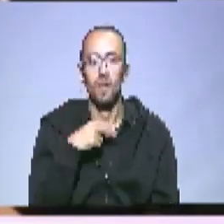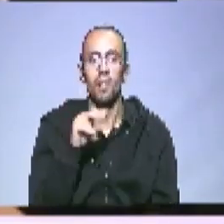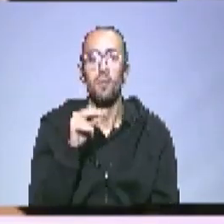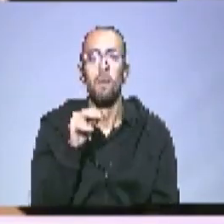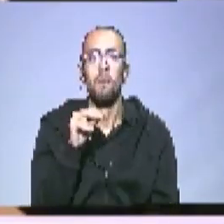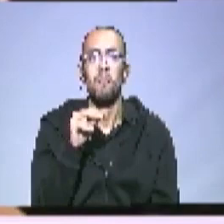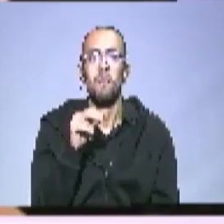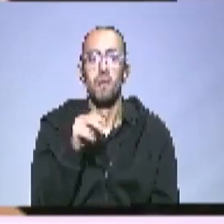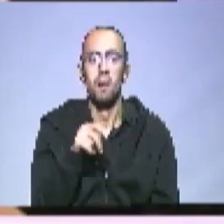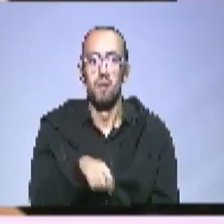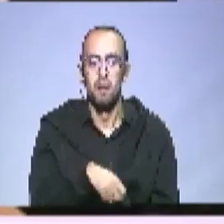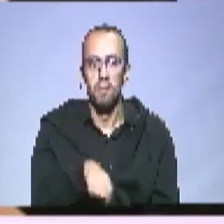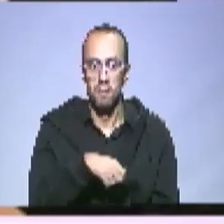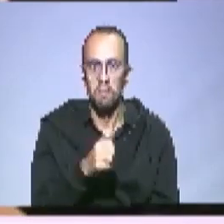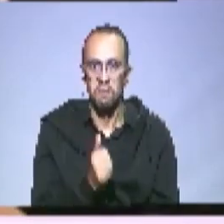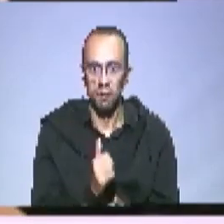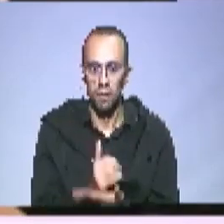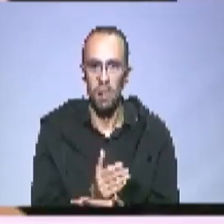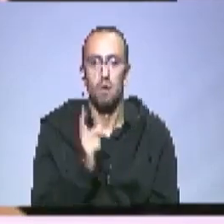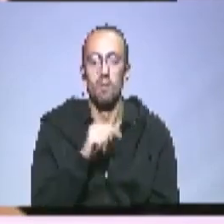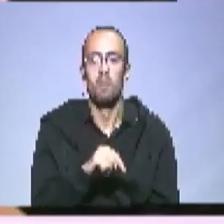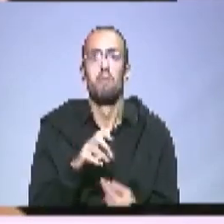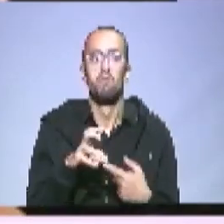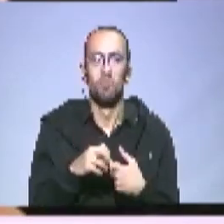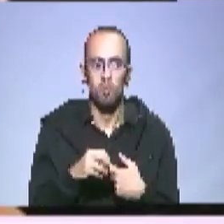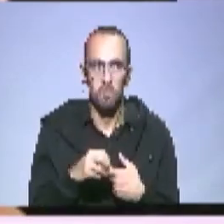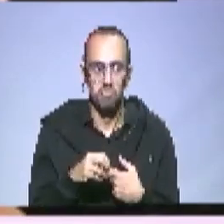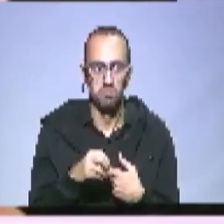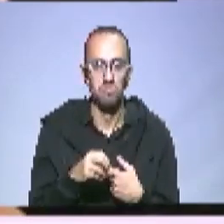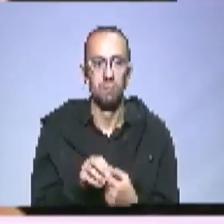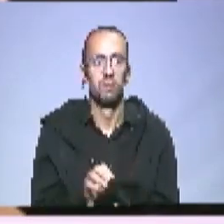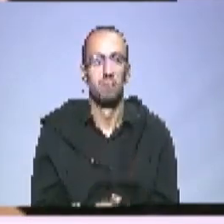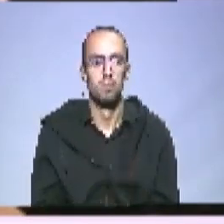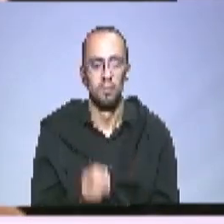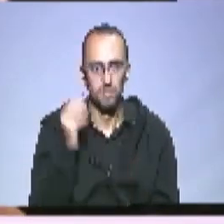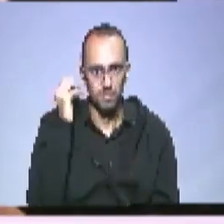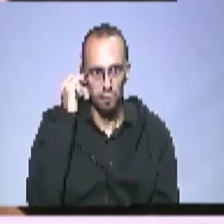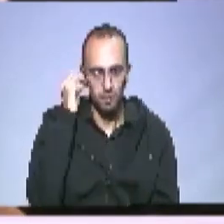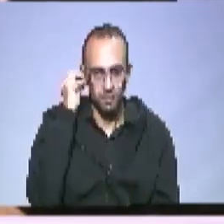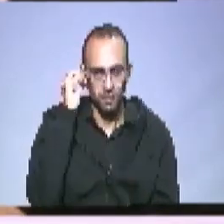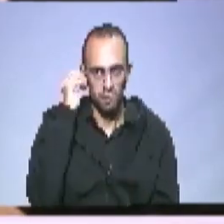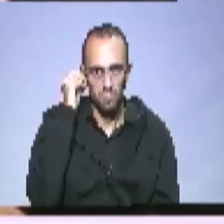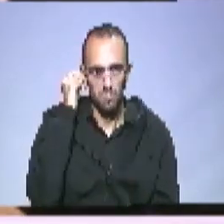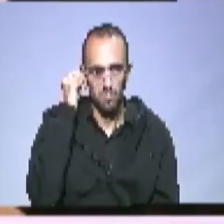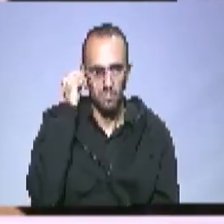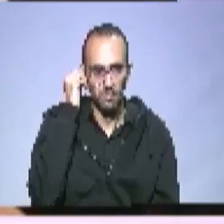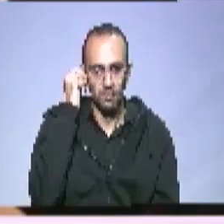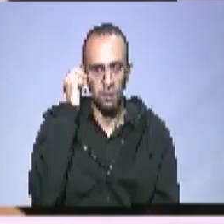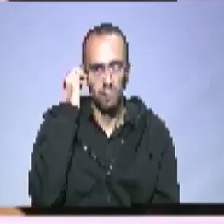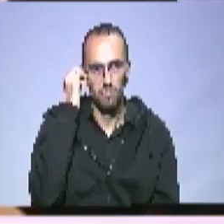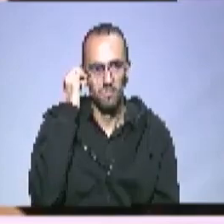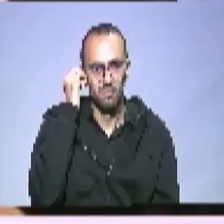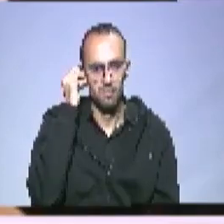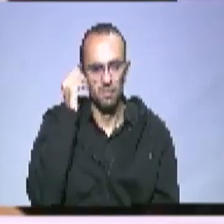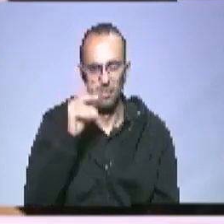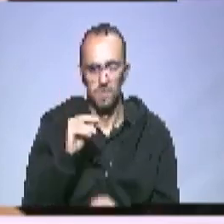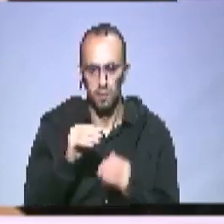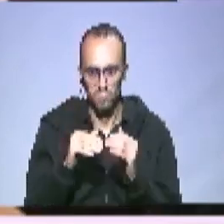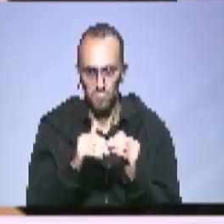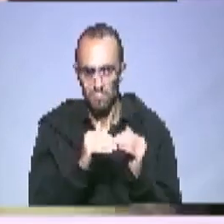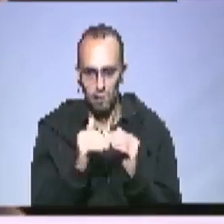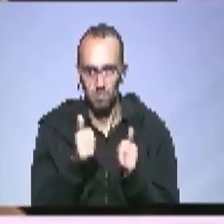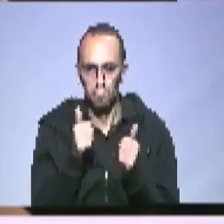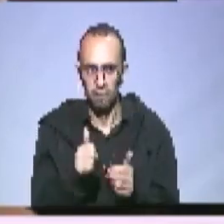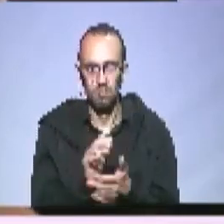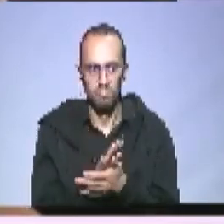وحطينا معاه المشروم، وهننزل بقى بقيه القصه كلها تدبل مع بعضها، كلها مساويه بعضها